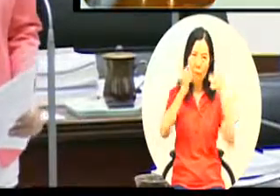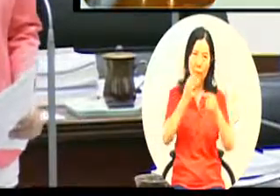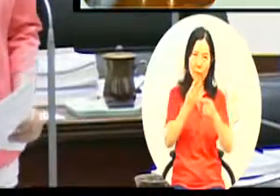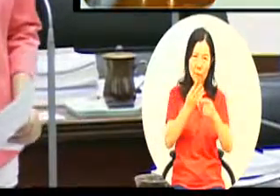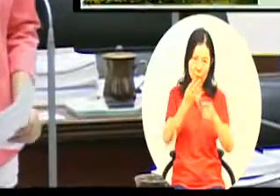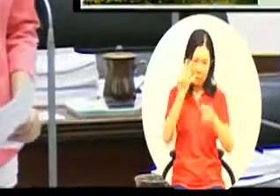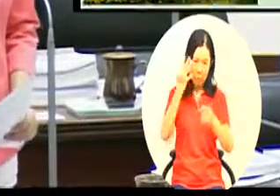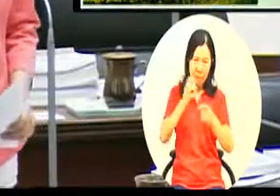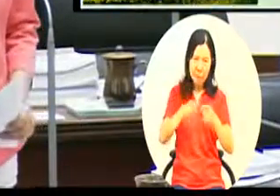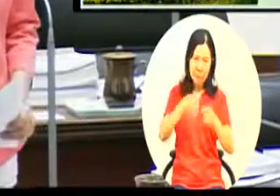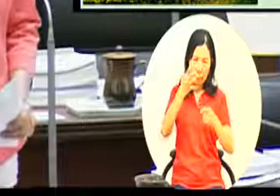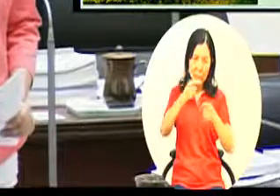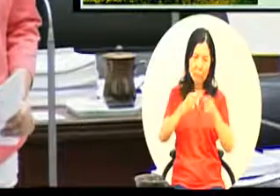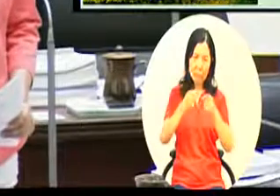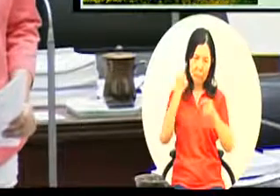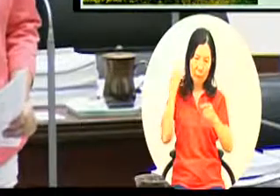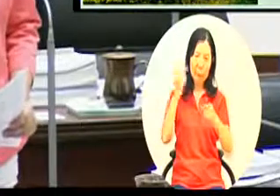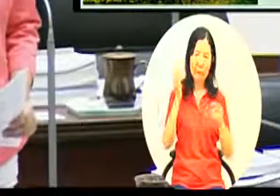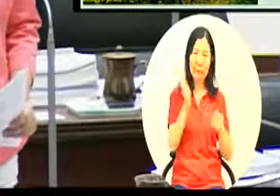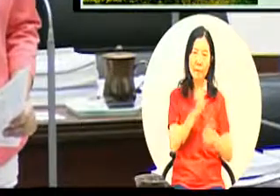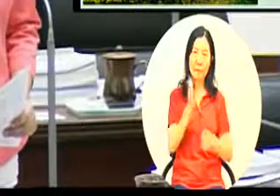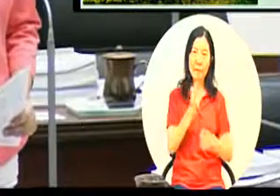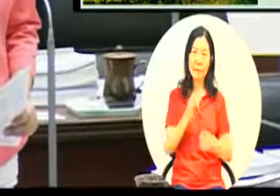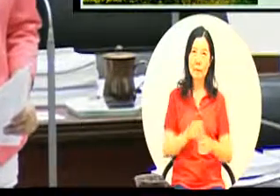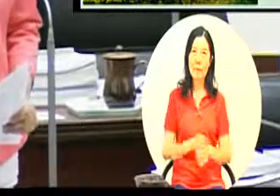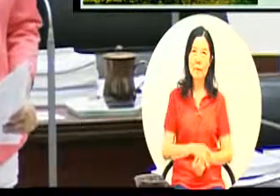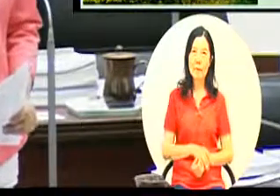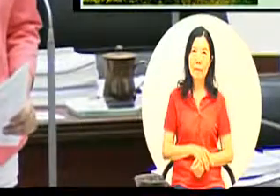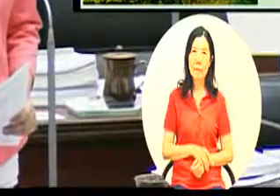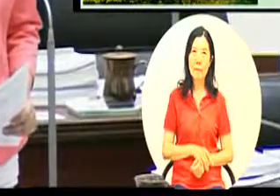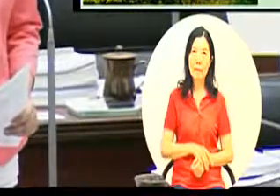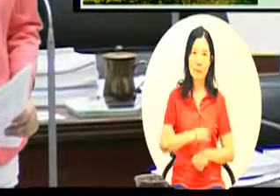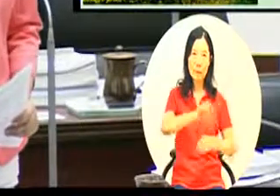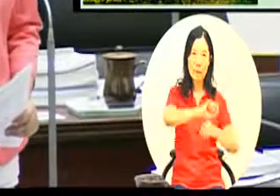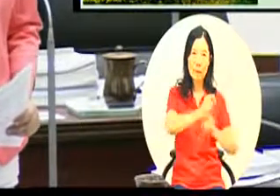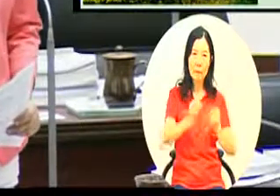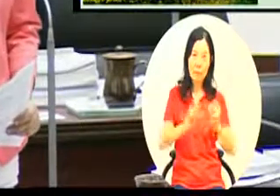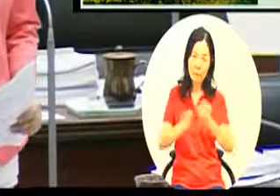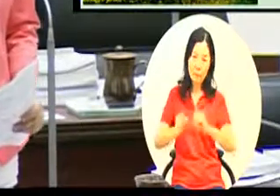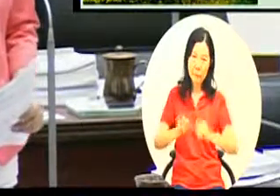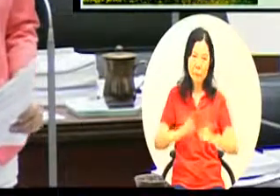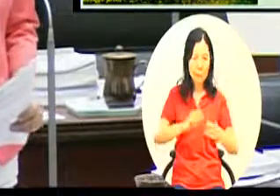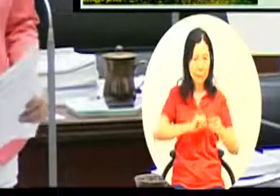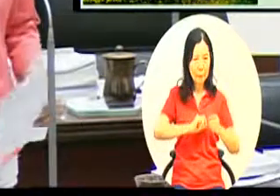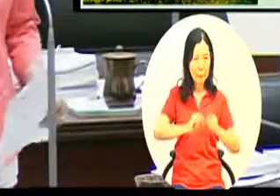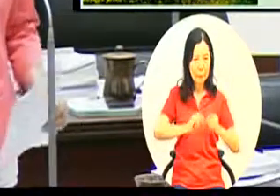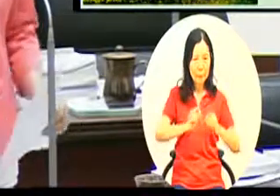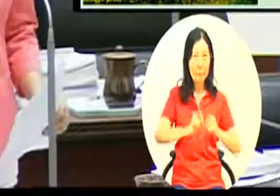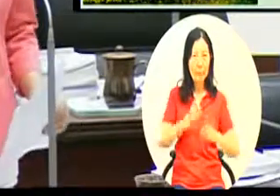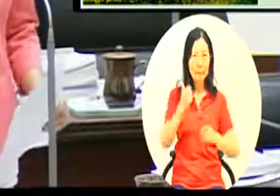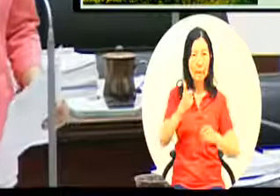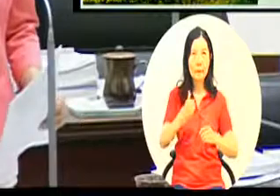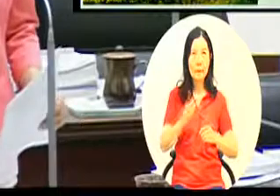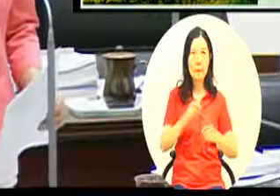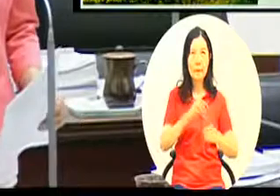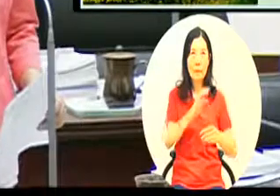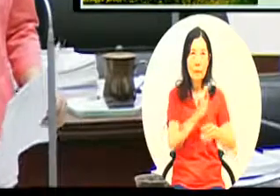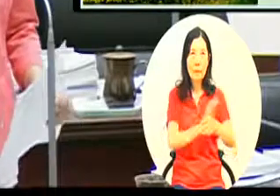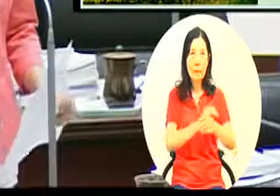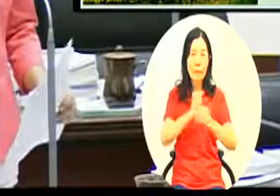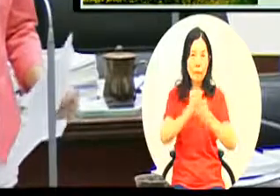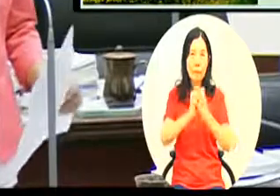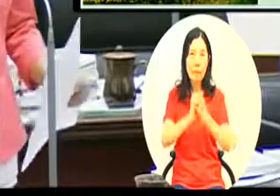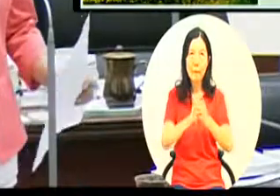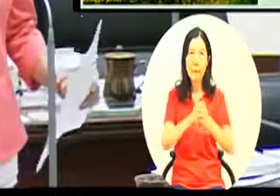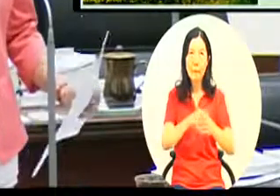400年前左右。那它的周边呢规划的非常好，大家到了佐贺吉野里呢